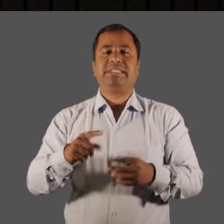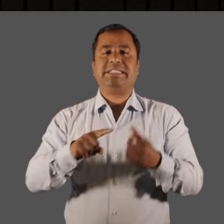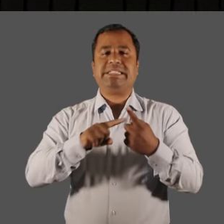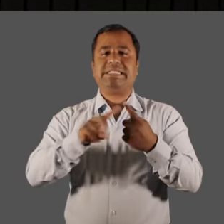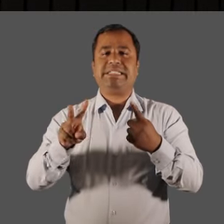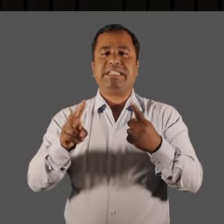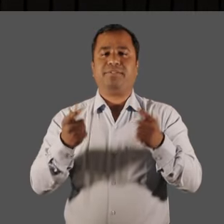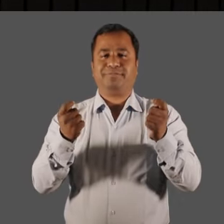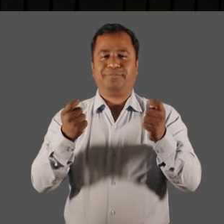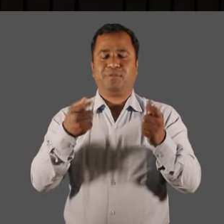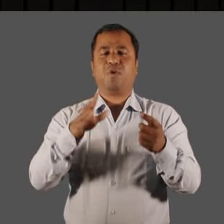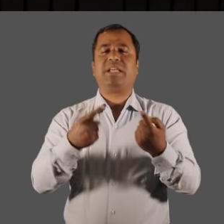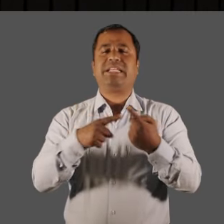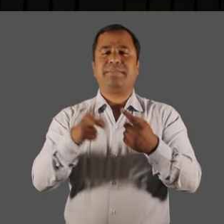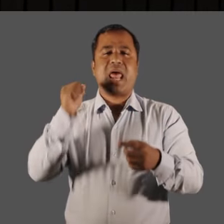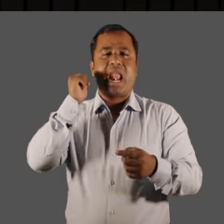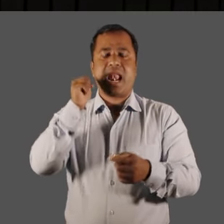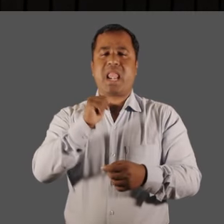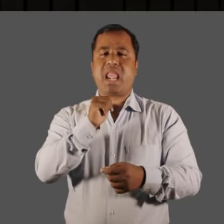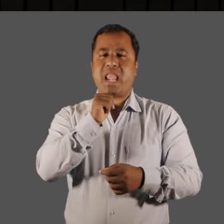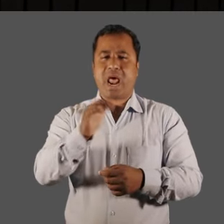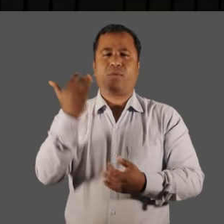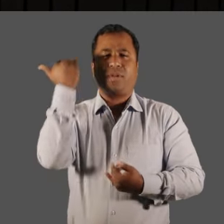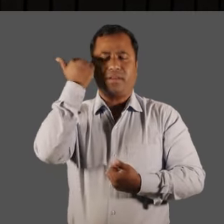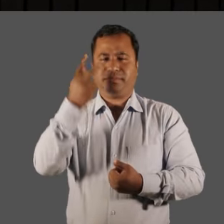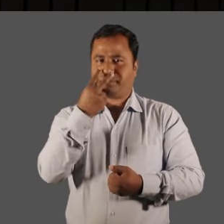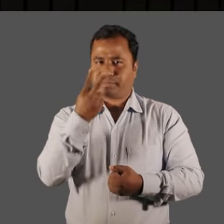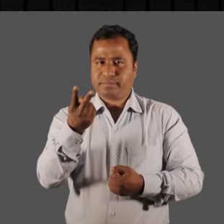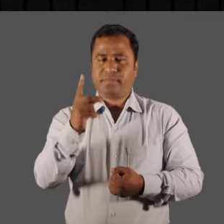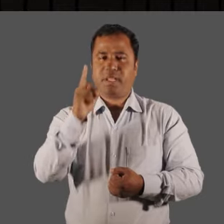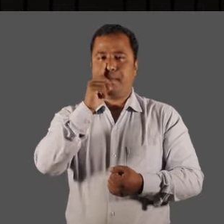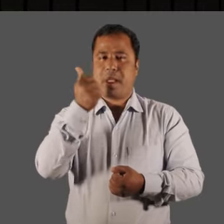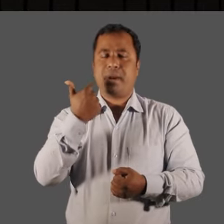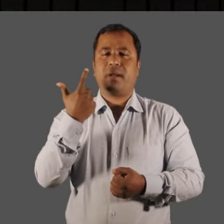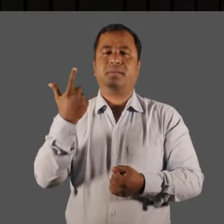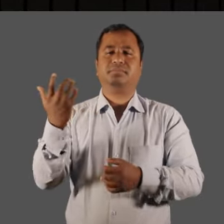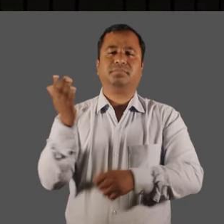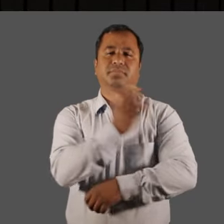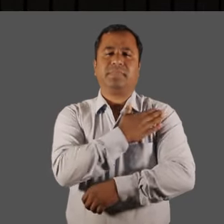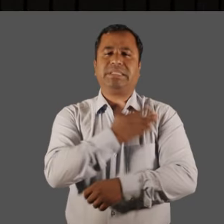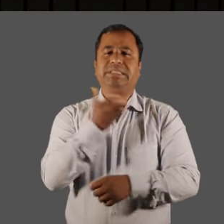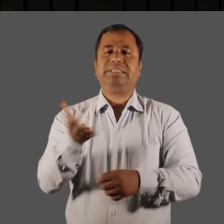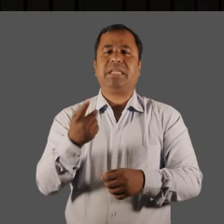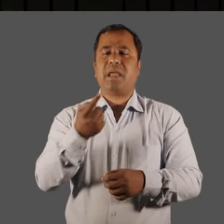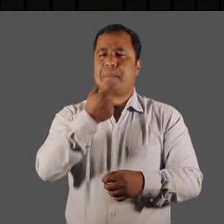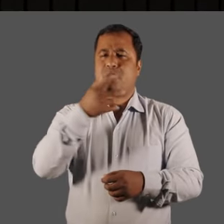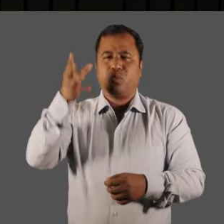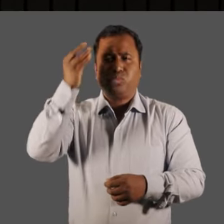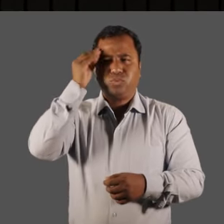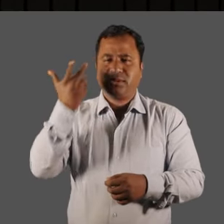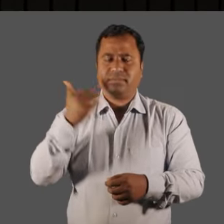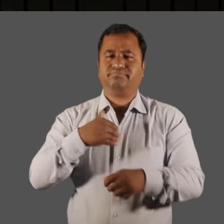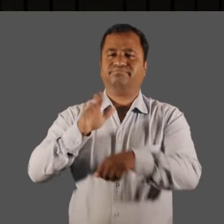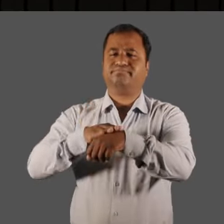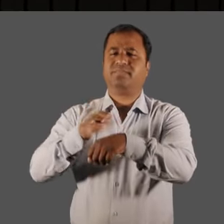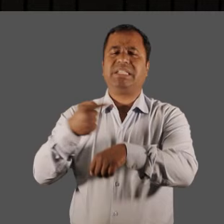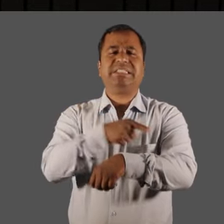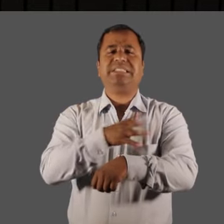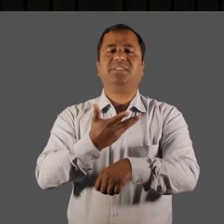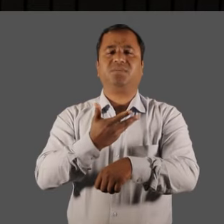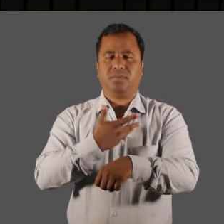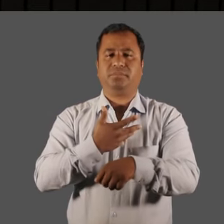দেখতে বসলাম আমি, আমার বাবা-মা সবাই একসাথে। স্পেশালি নিউজ। নিউজের সময় দেখা যেত অনেক কিছু আমার বাবা বুঝতে পারতেন না। তখন আমাকে বলতেন